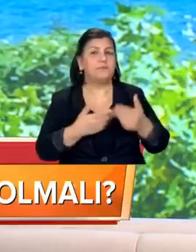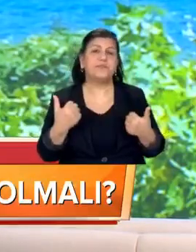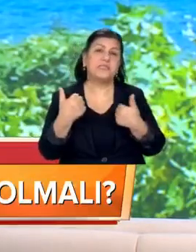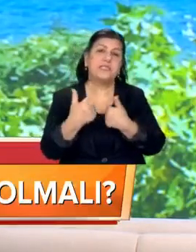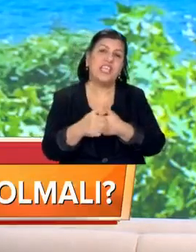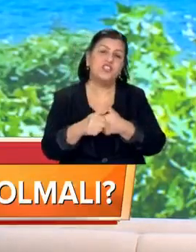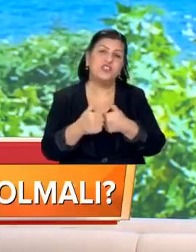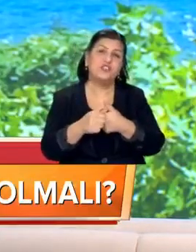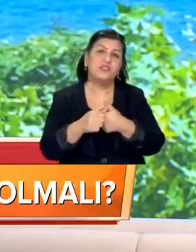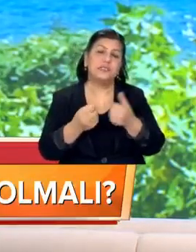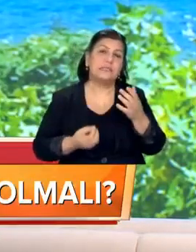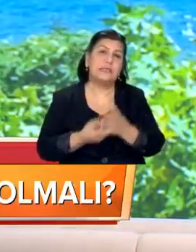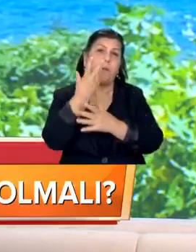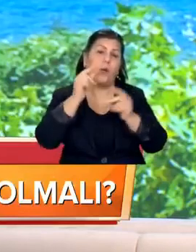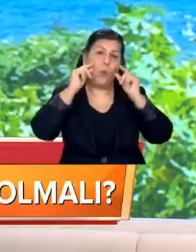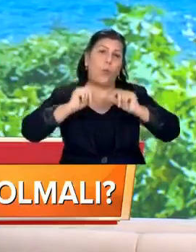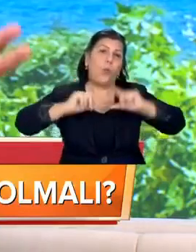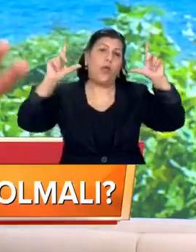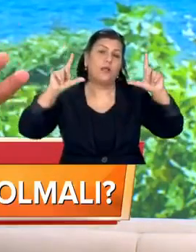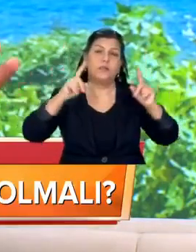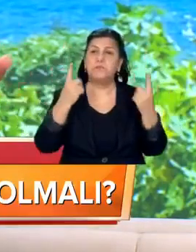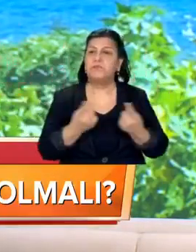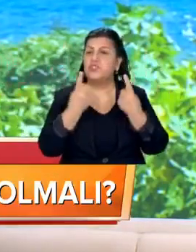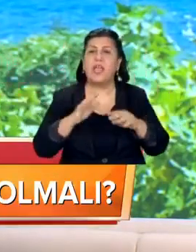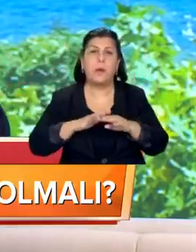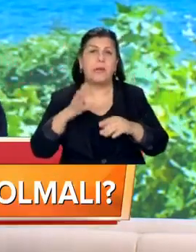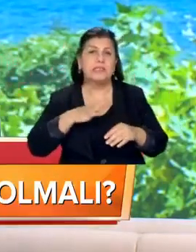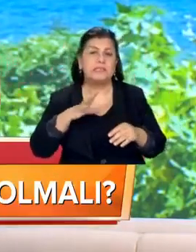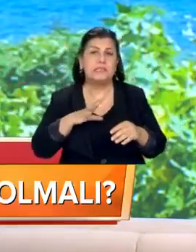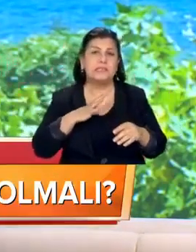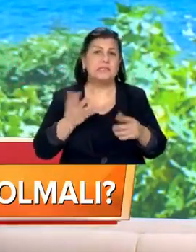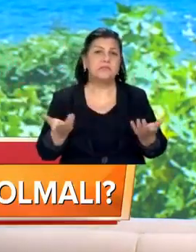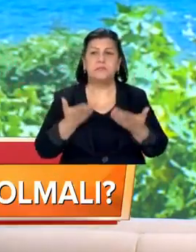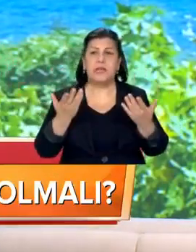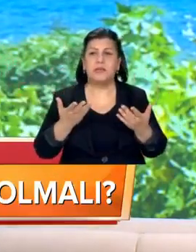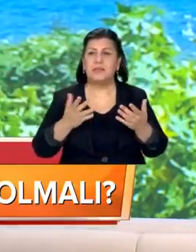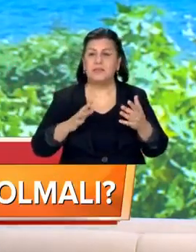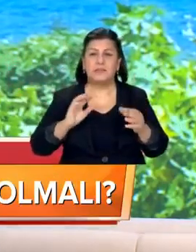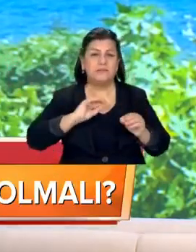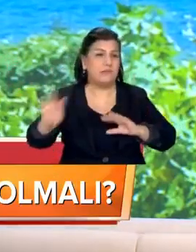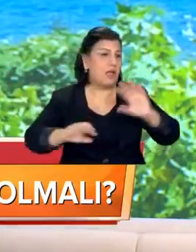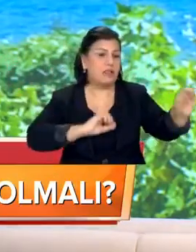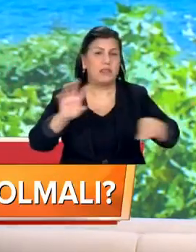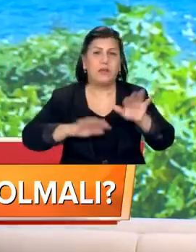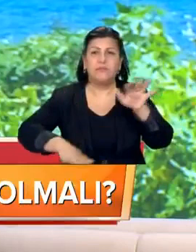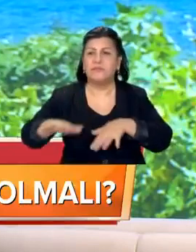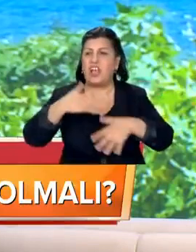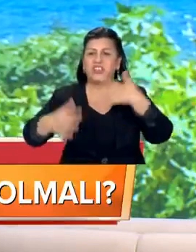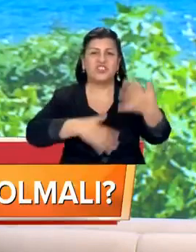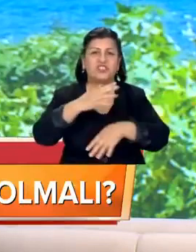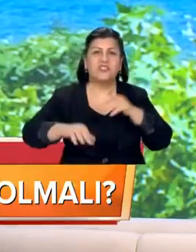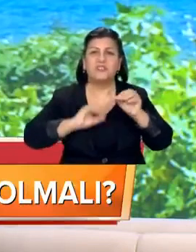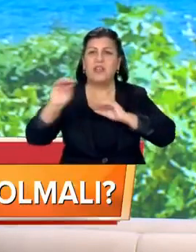kalktı bir şey hiçbir şey yapmak istedi bir ortalığı diyelim ki biraz dağıt Ben